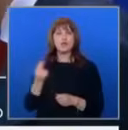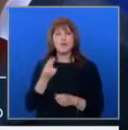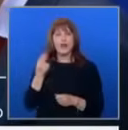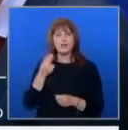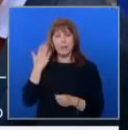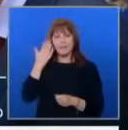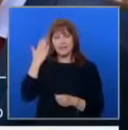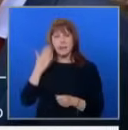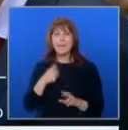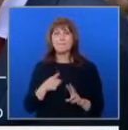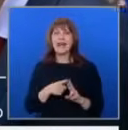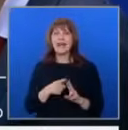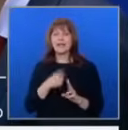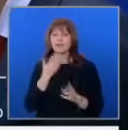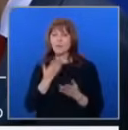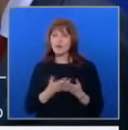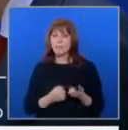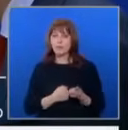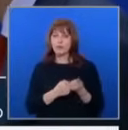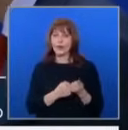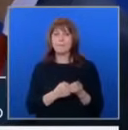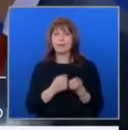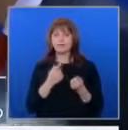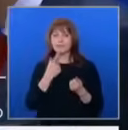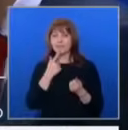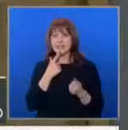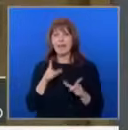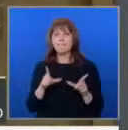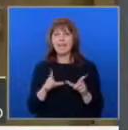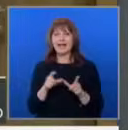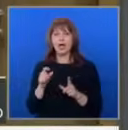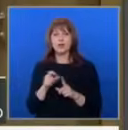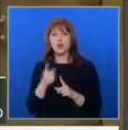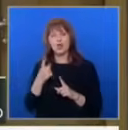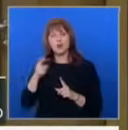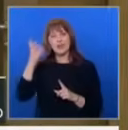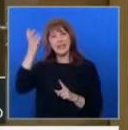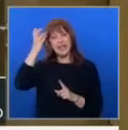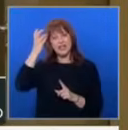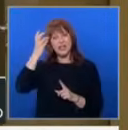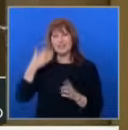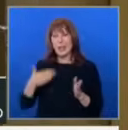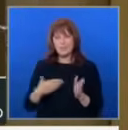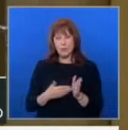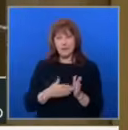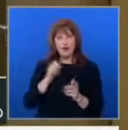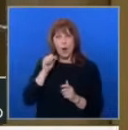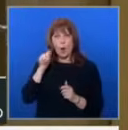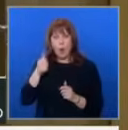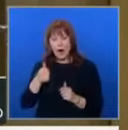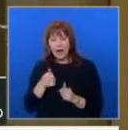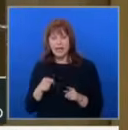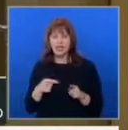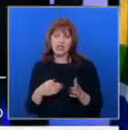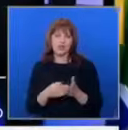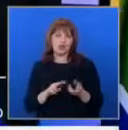президент Петър Пелегрини обяви подкрепата на страната си за Марк Рюте. Другата държава, която беше против Унгария, също